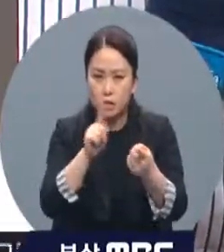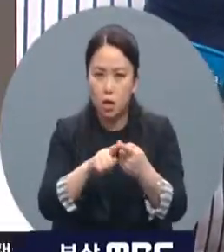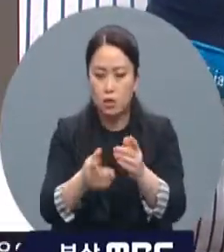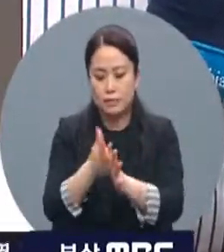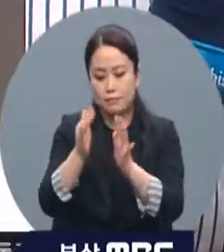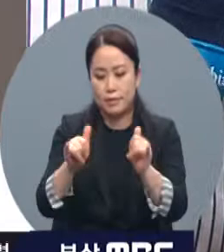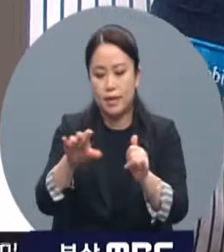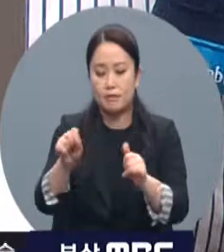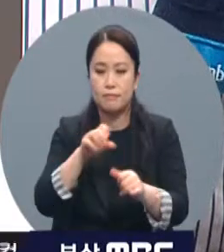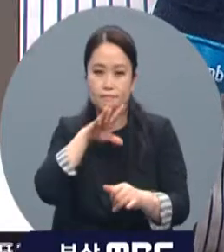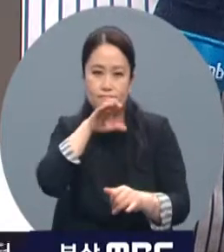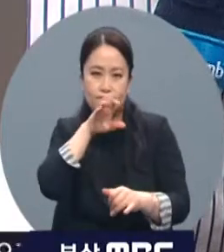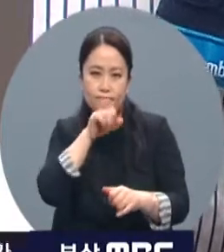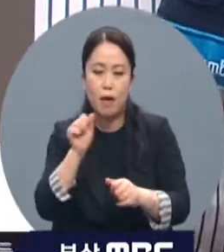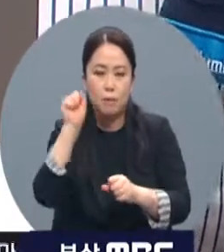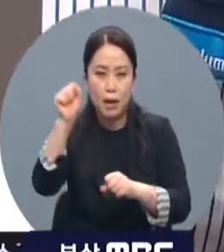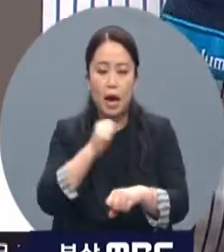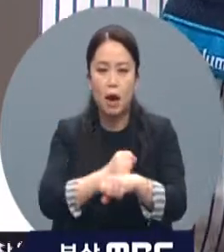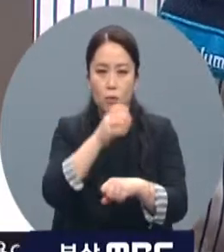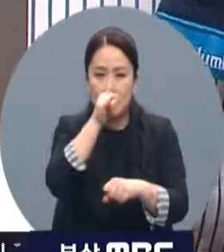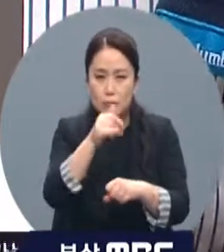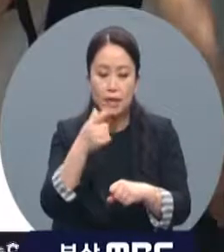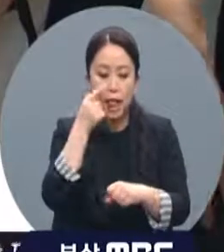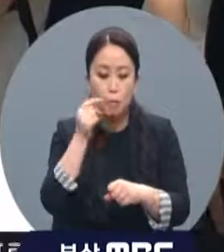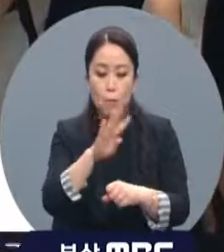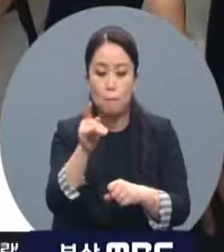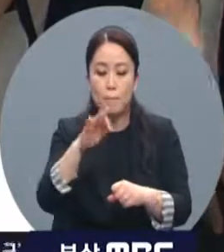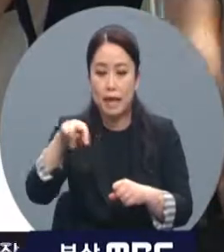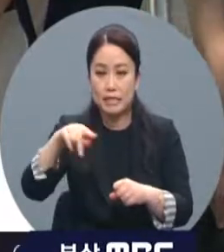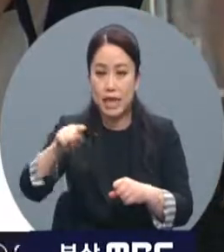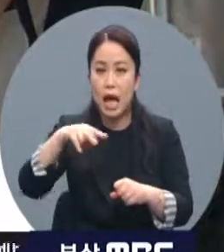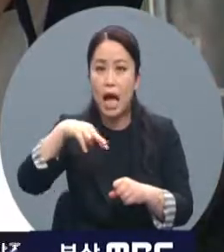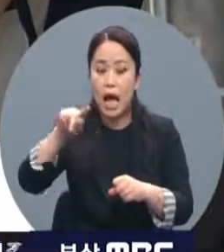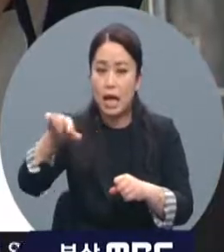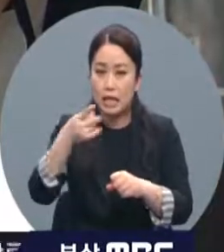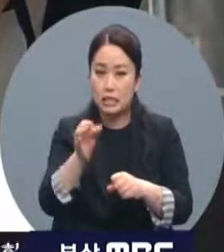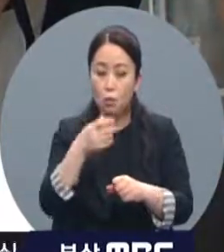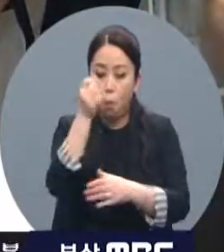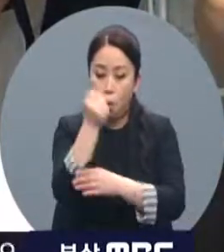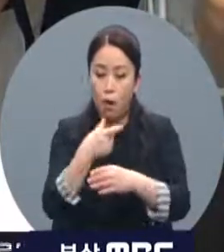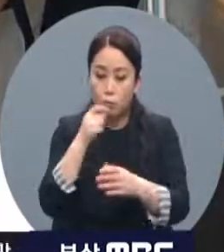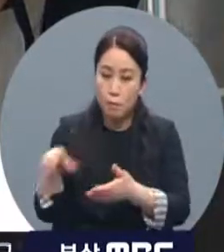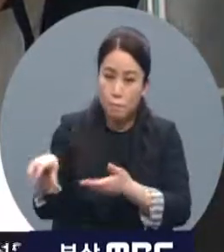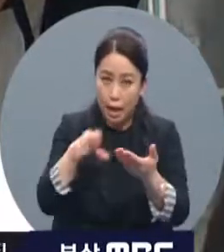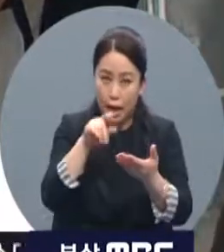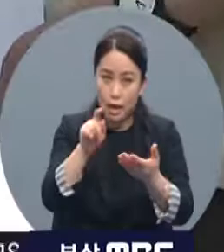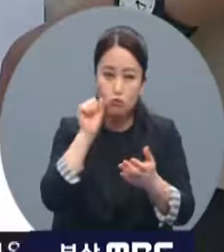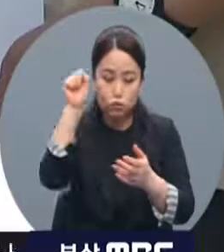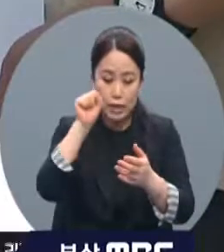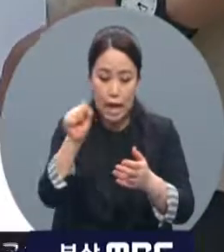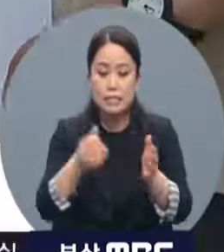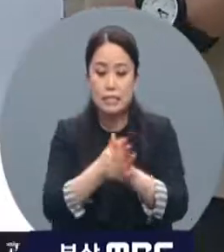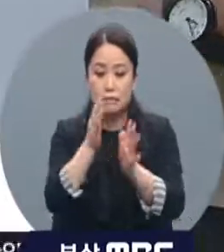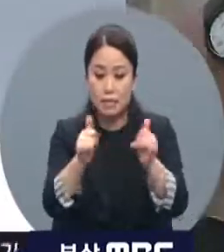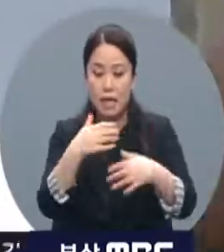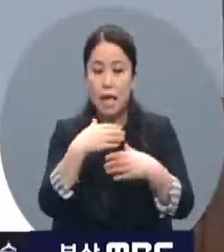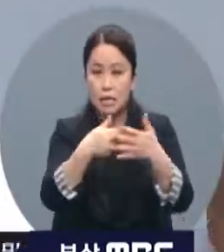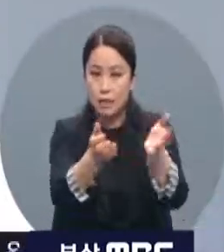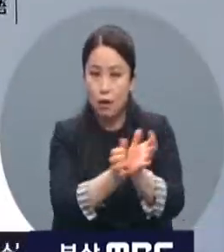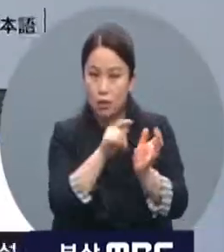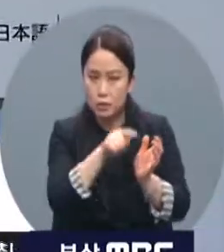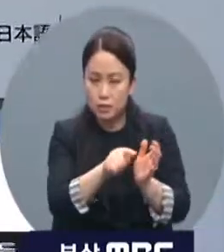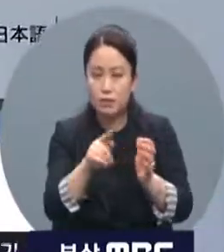나섰습니다. 일본 방사능 오염수 방류 규탄 부산시민행동은 오늘 오전 기자회견을 열고 일본